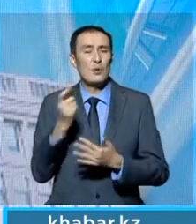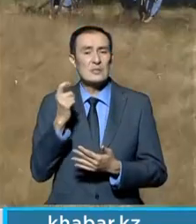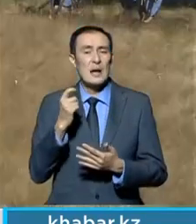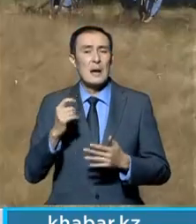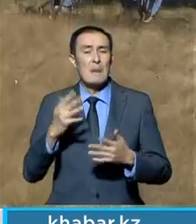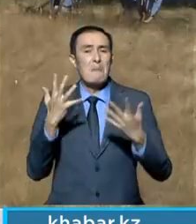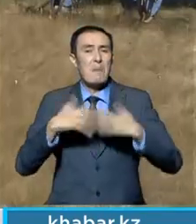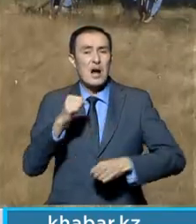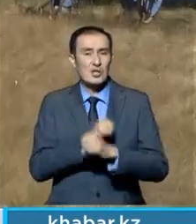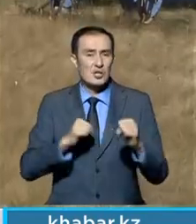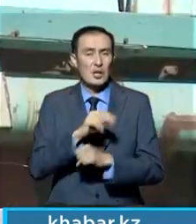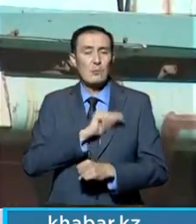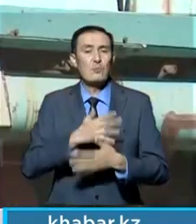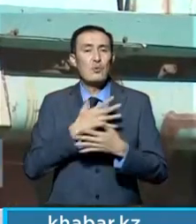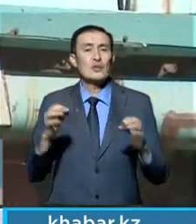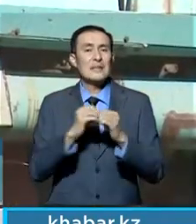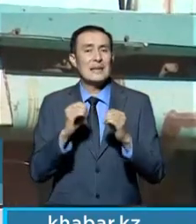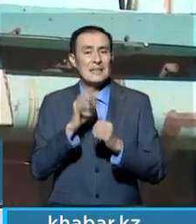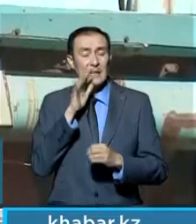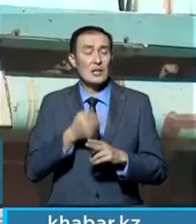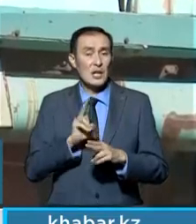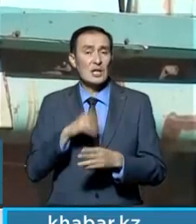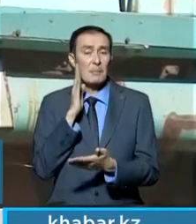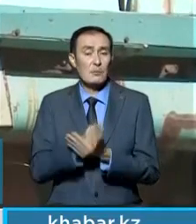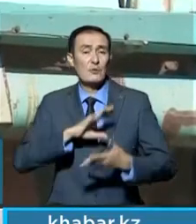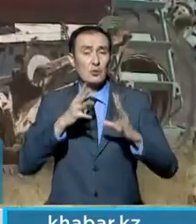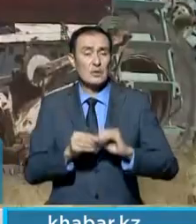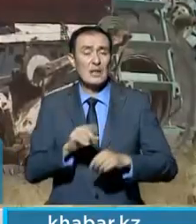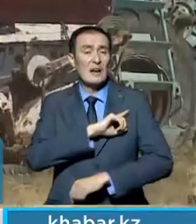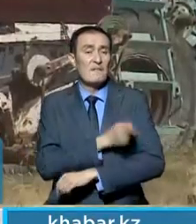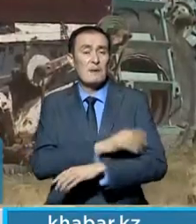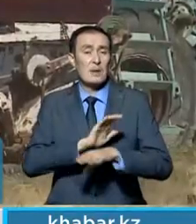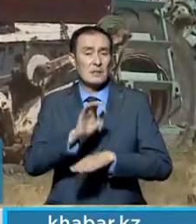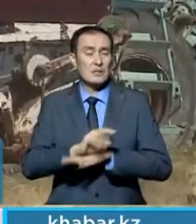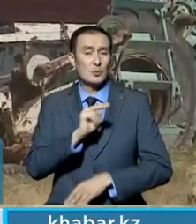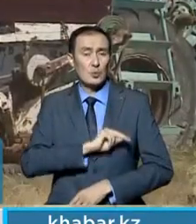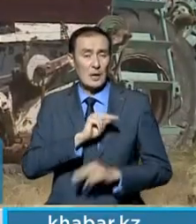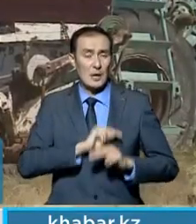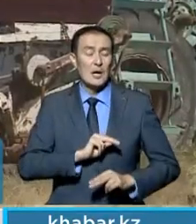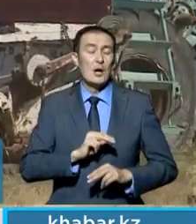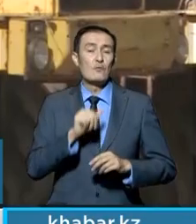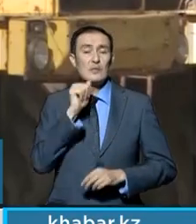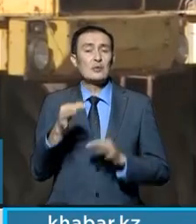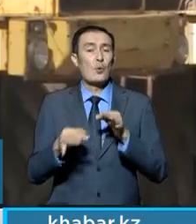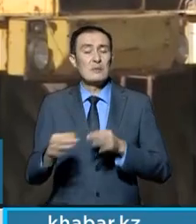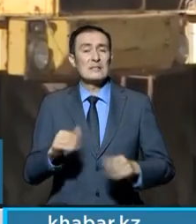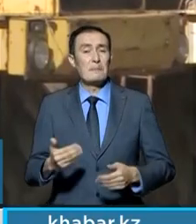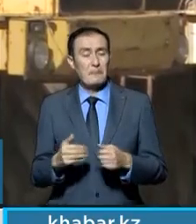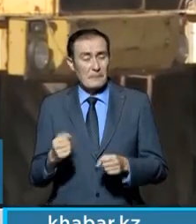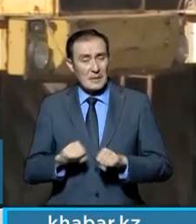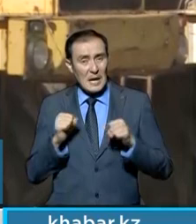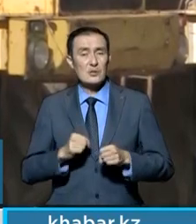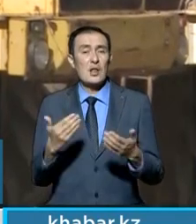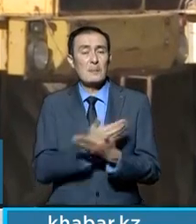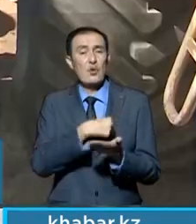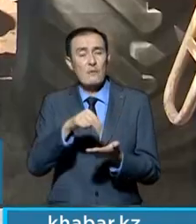сельхозмашин эксплуатируются уже более 10 лет. И это напрямую сказывается на производительности труда. Костанайские аграрии пытаются обновлять свой парк. Делают